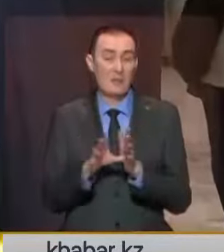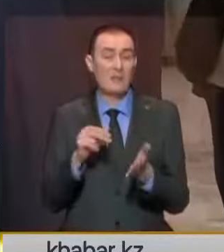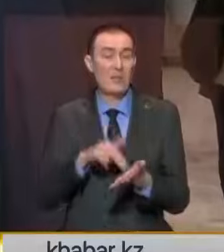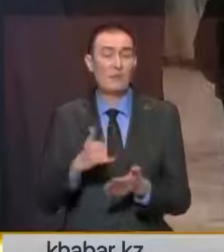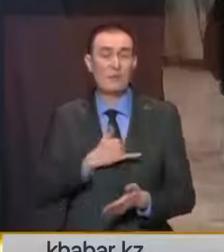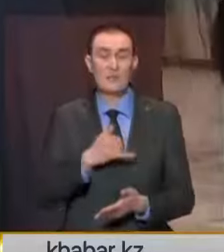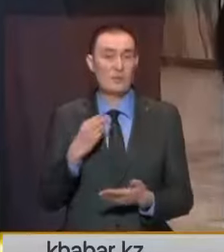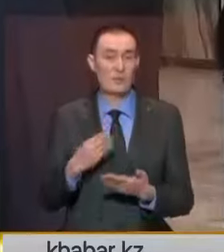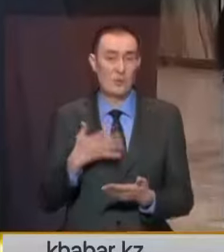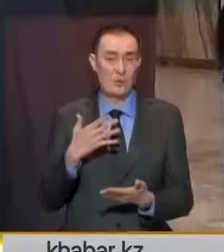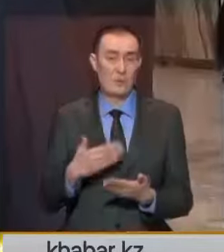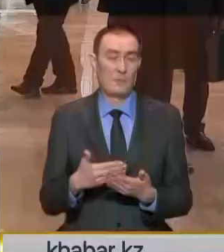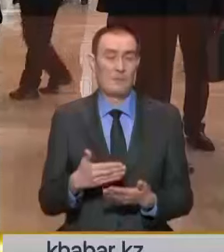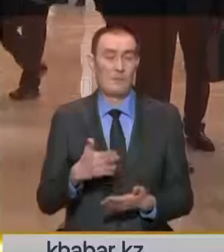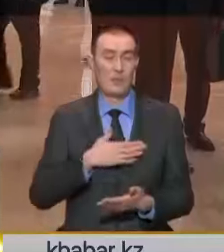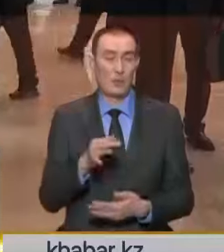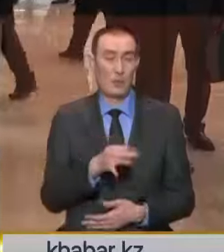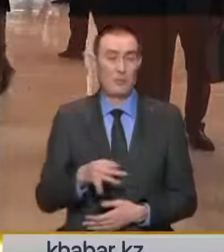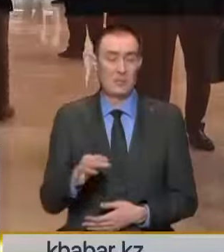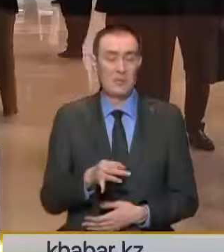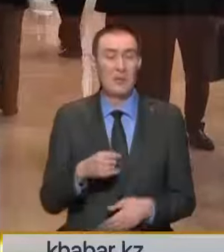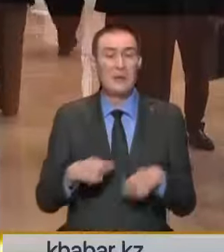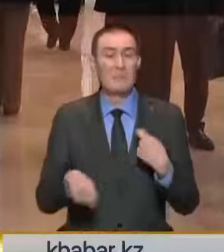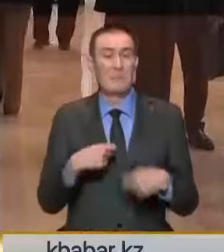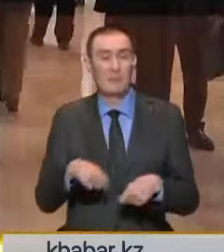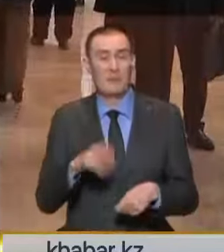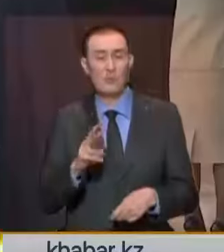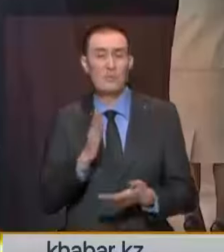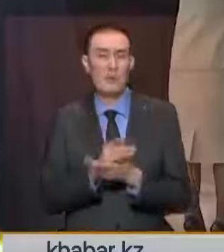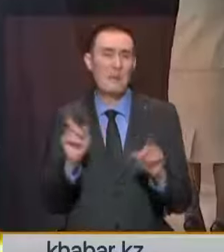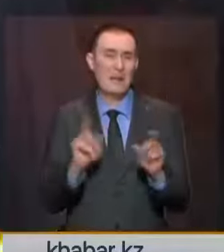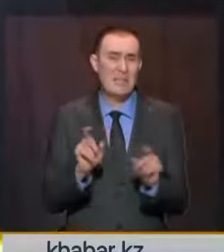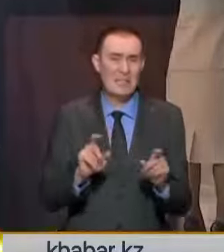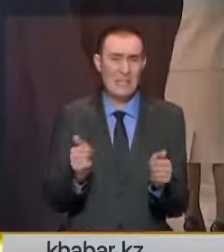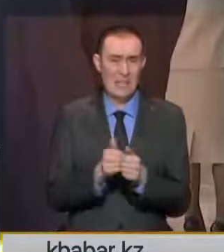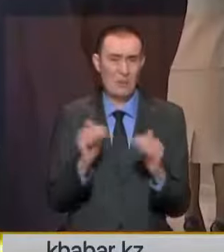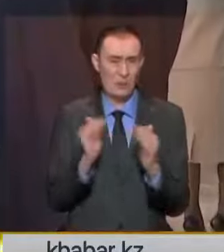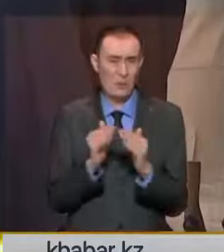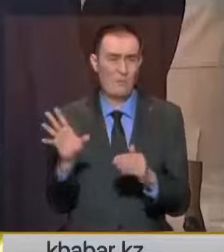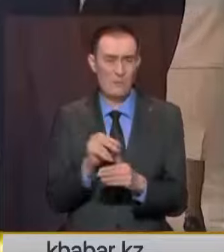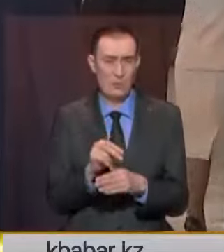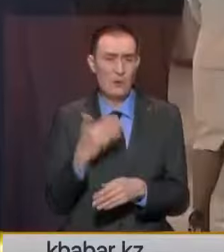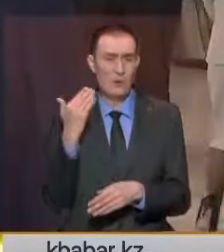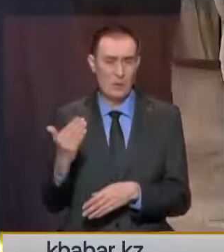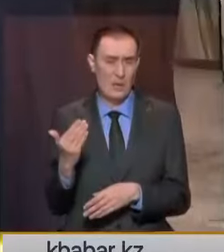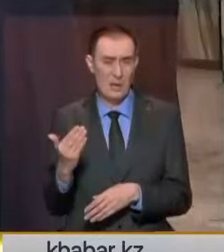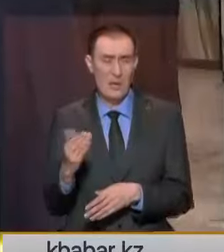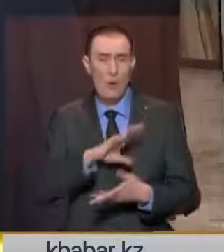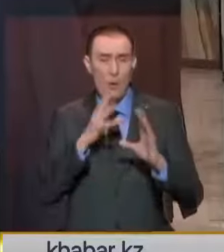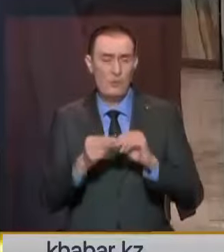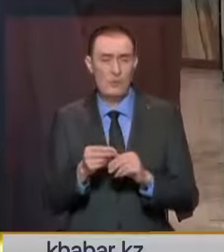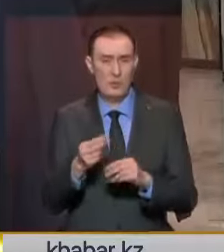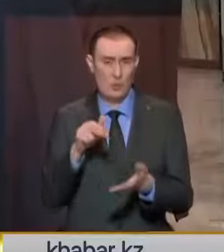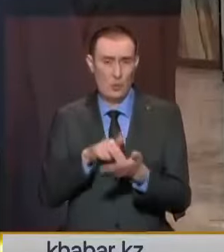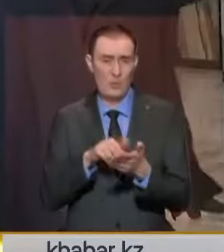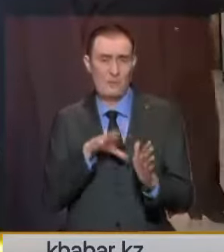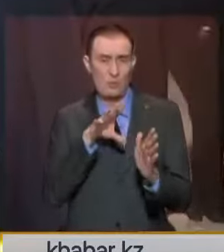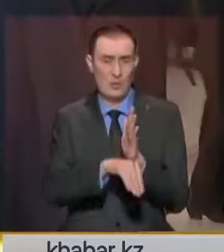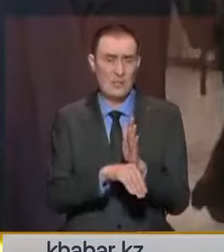самых высоких сегодня в Тюменской области. Предприниматели, которые имеют магазины у дома, да, это все ложится на продукты питания.